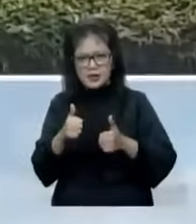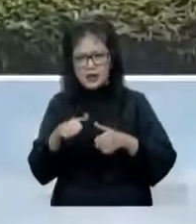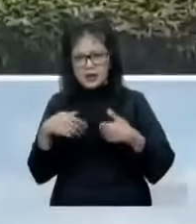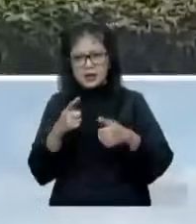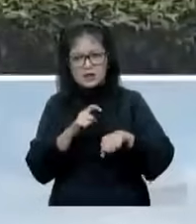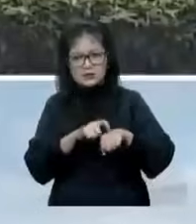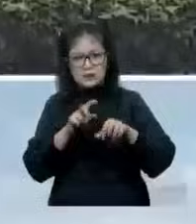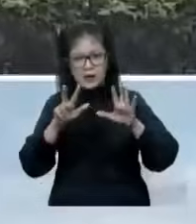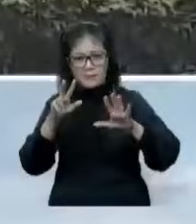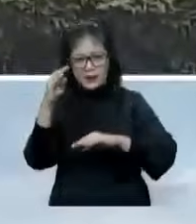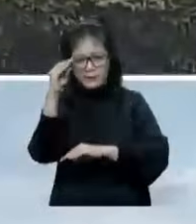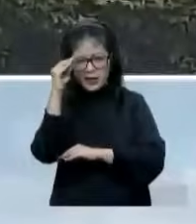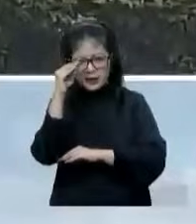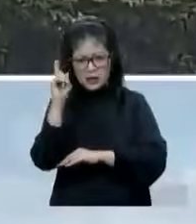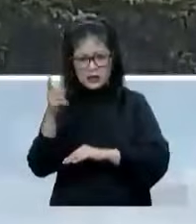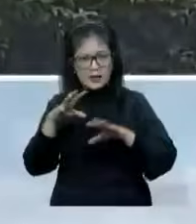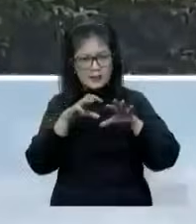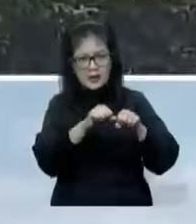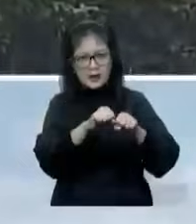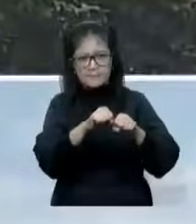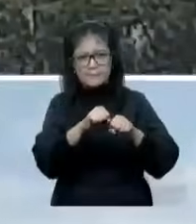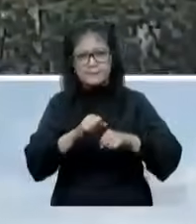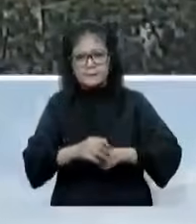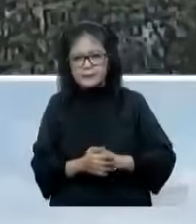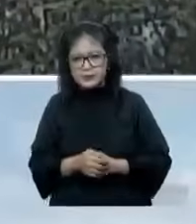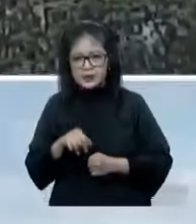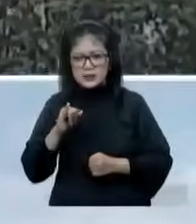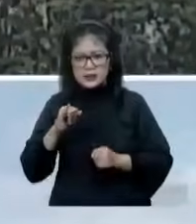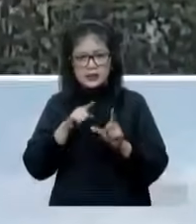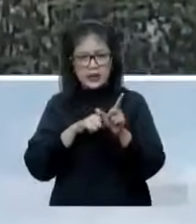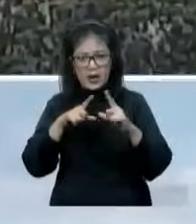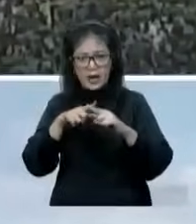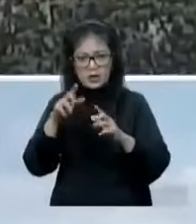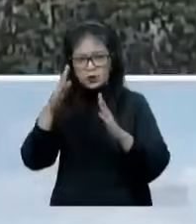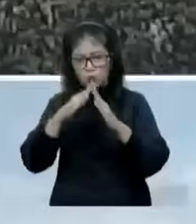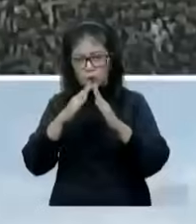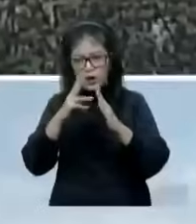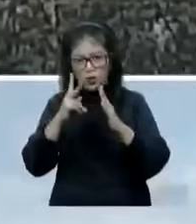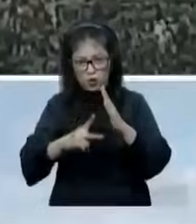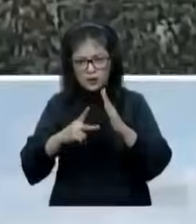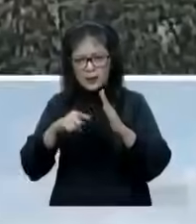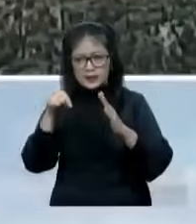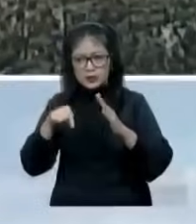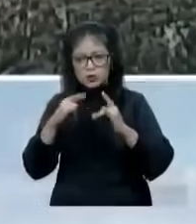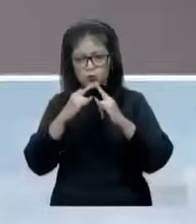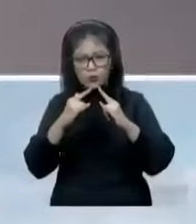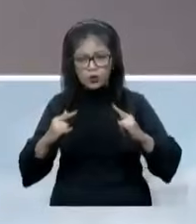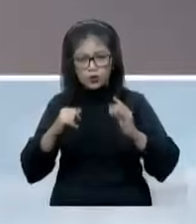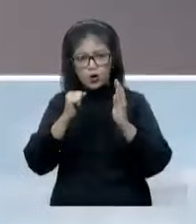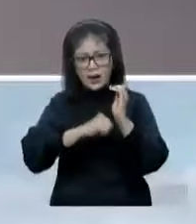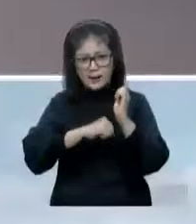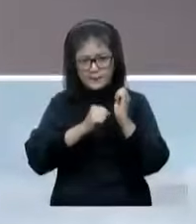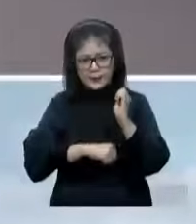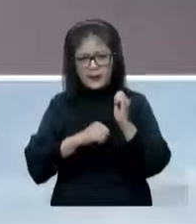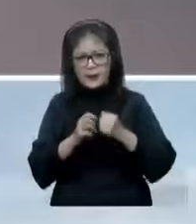pagi telah dilakukan penangkapan terhadap saudara ya di rumah kontrakannya di daerah Pondok Kelapa